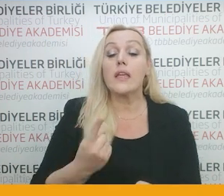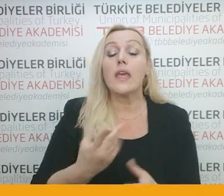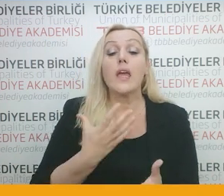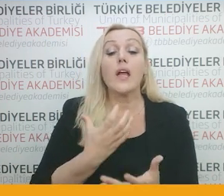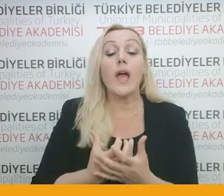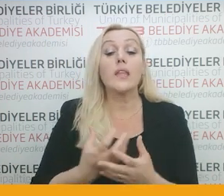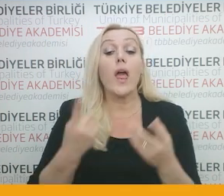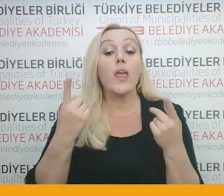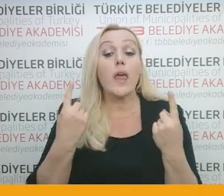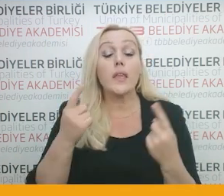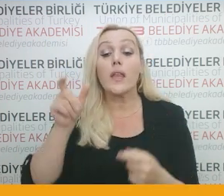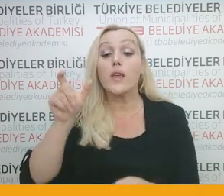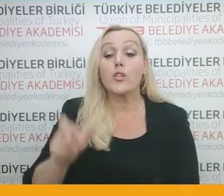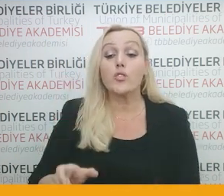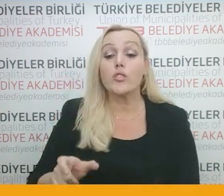kayıt yetkisi.